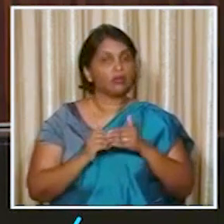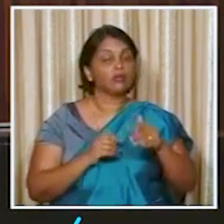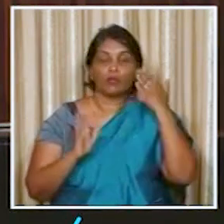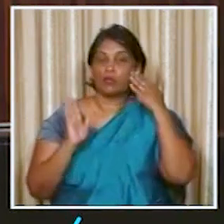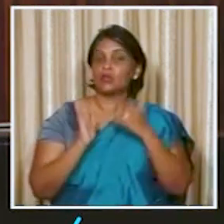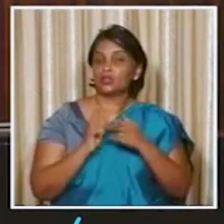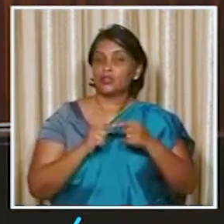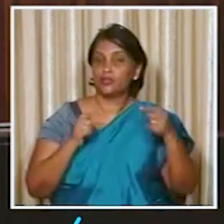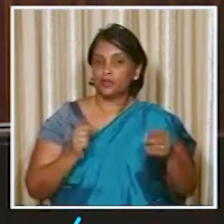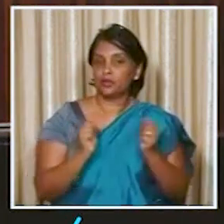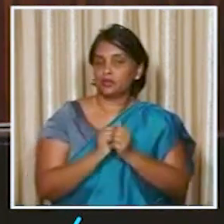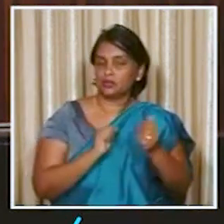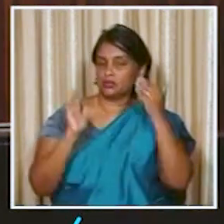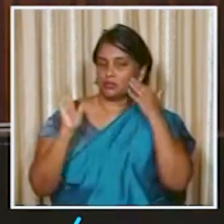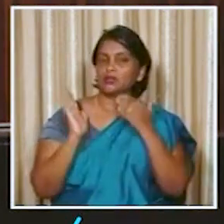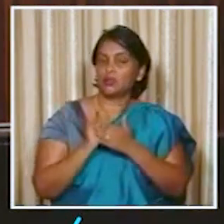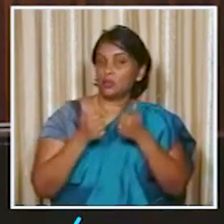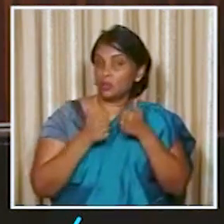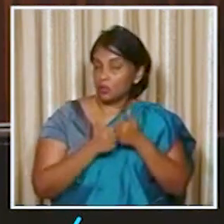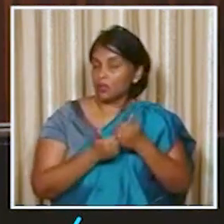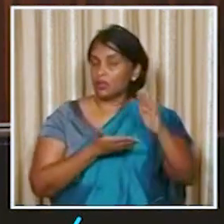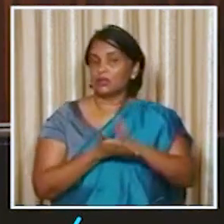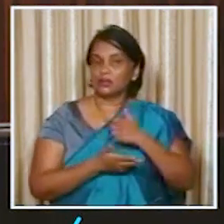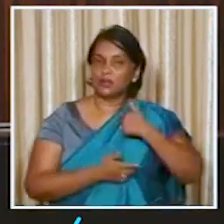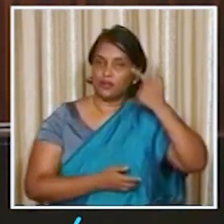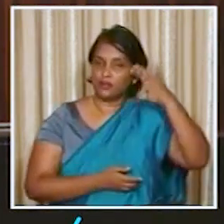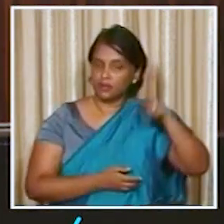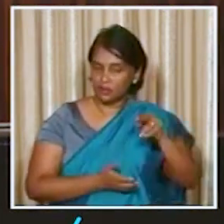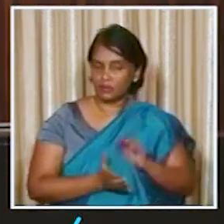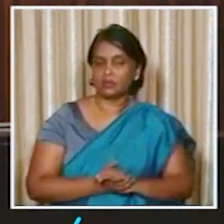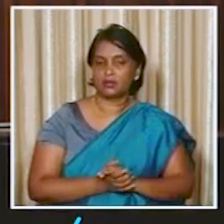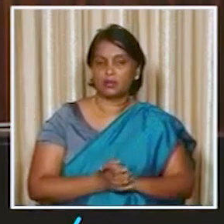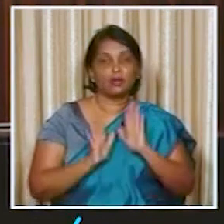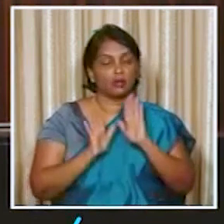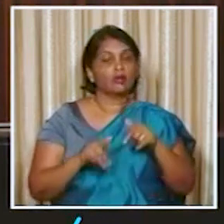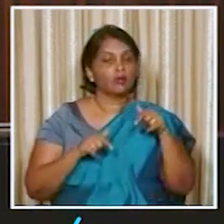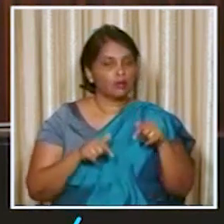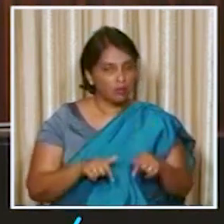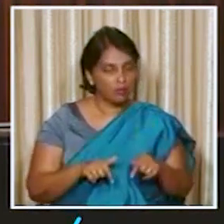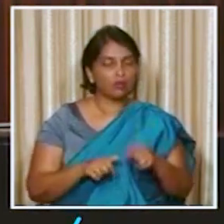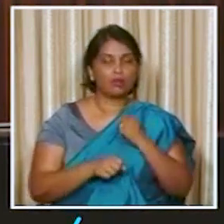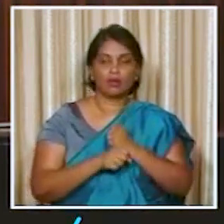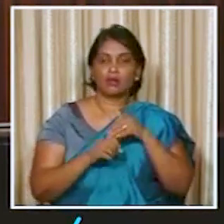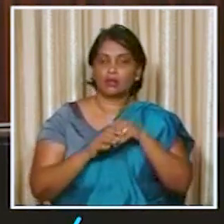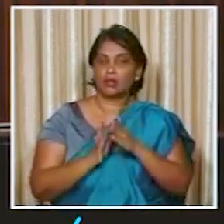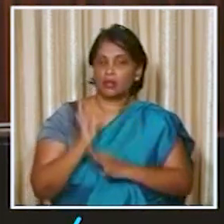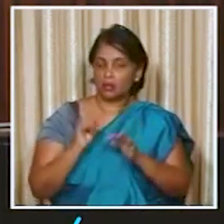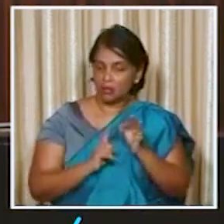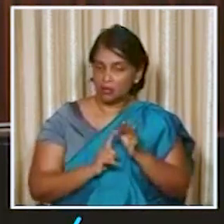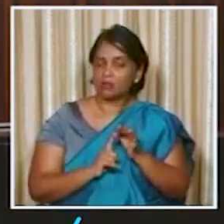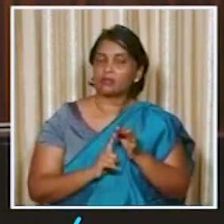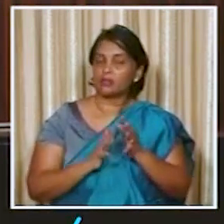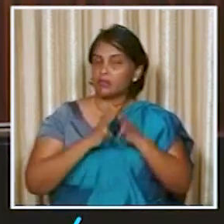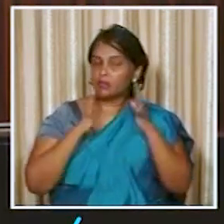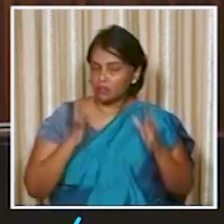සඳහා විපක්ෂයේ කාර්යභාරයන් යහපතක් වනු ඇතැයි වෙන විශ්වාසයෙන්. ඒ බව අද ආණ්ඩු පක්ෂයේ මන්ත්‍රීවරුන්